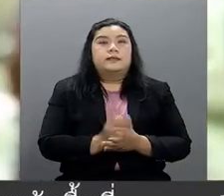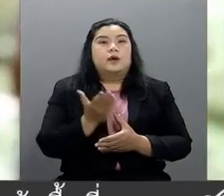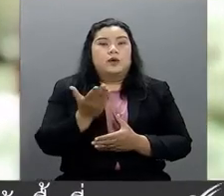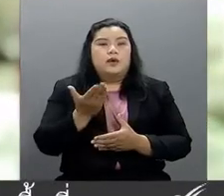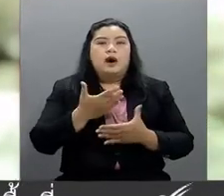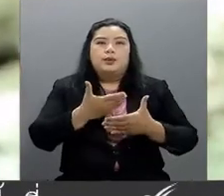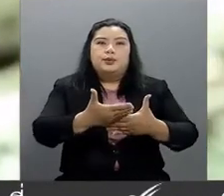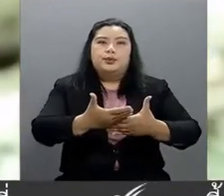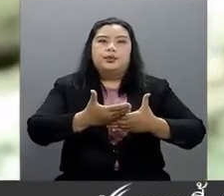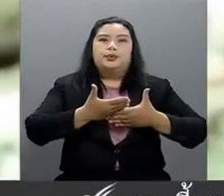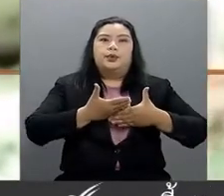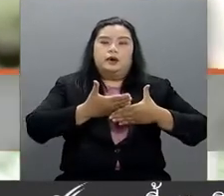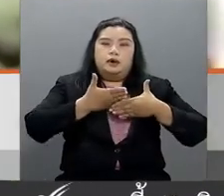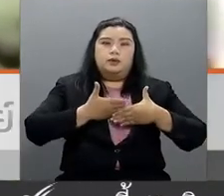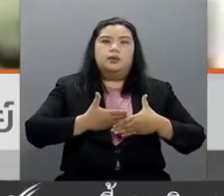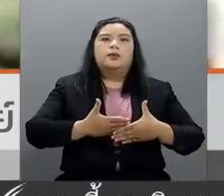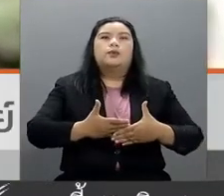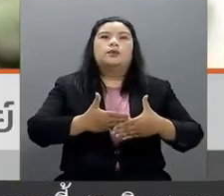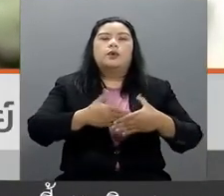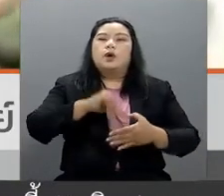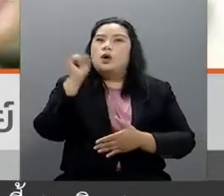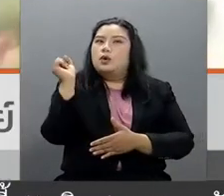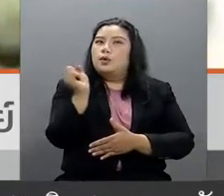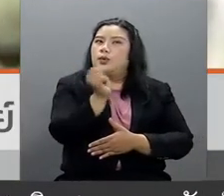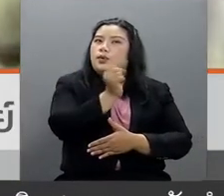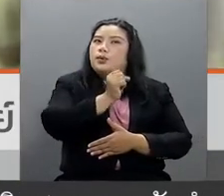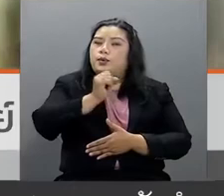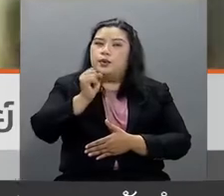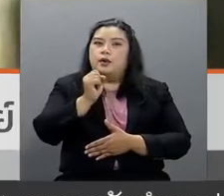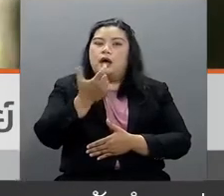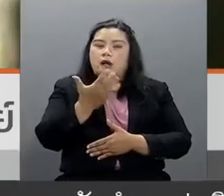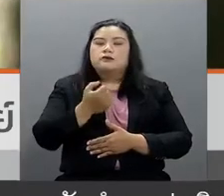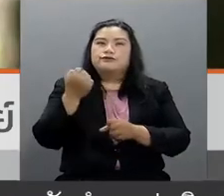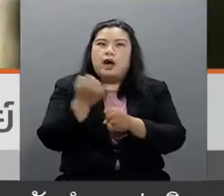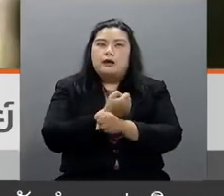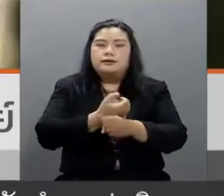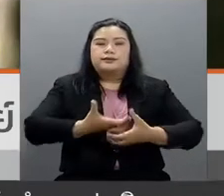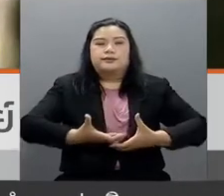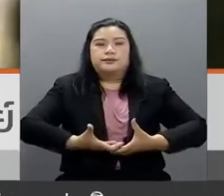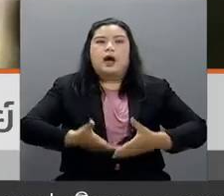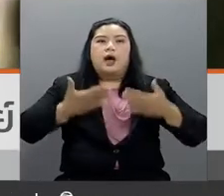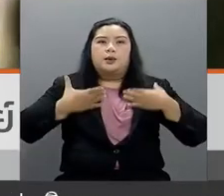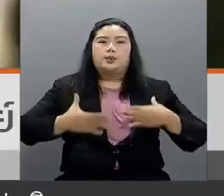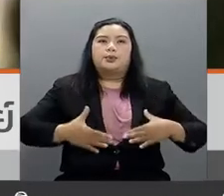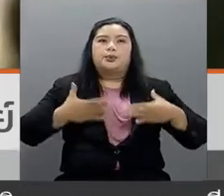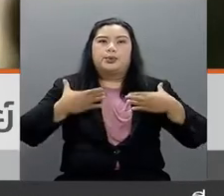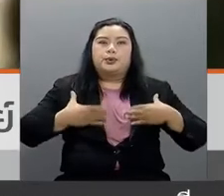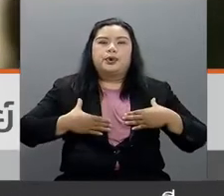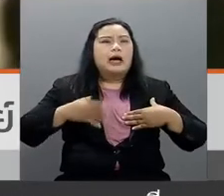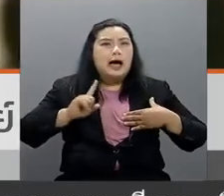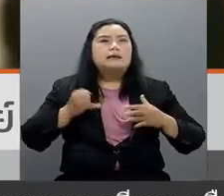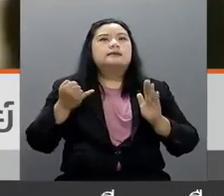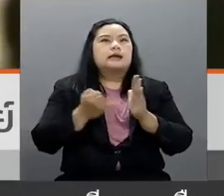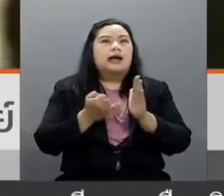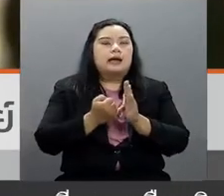ไปพร้อมกับการร้องเพลงแบบนี้เป็นหนึ่งในวิธีฝึกสติแบบง่ายๆในหลักสูตรศิลปะการใช้ชีวิตด้วยลมหายใจแห่ง